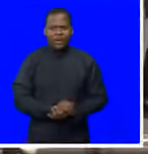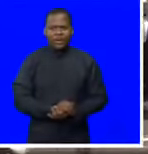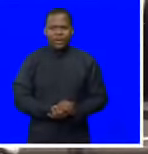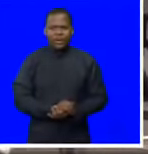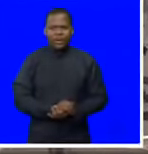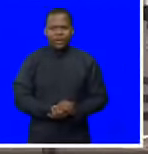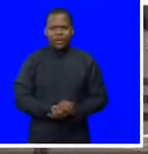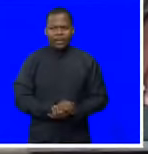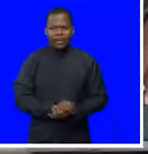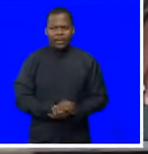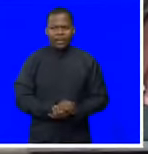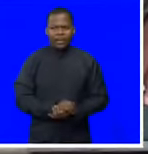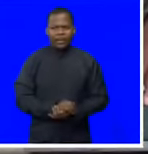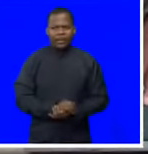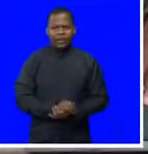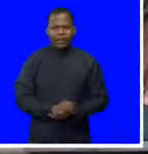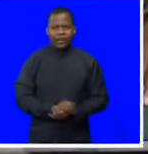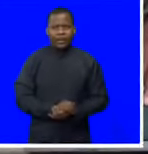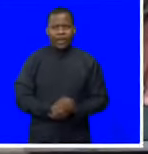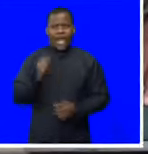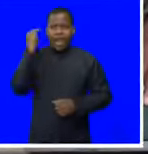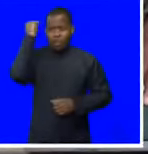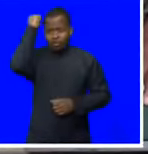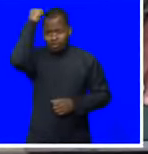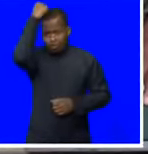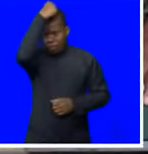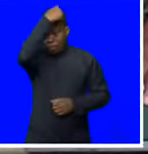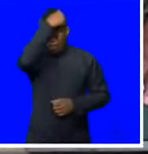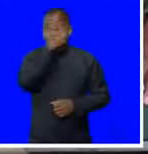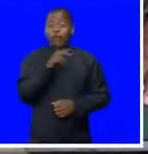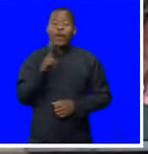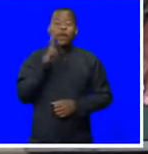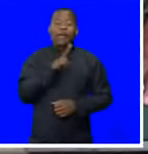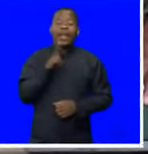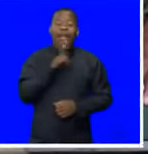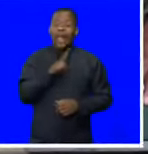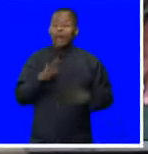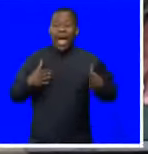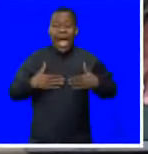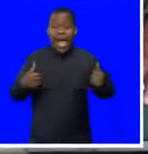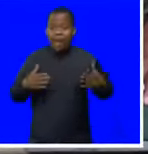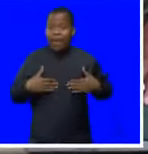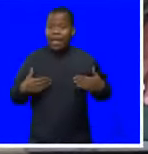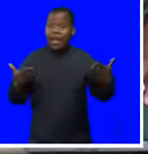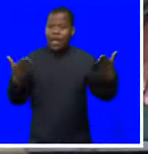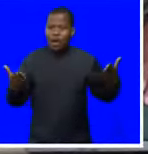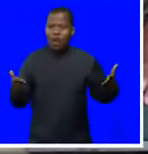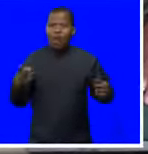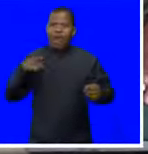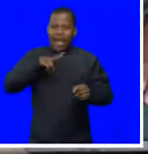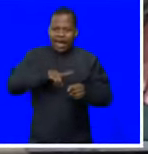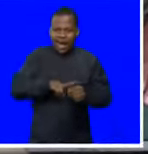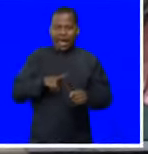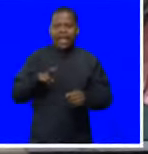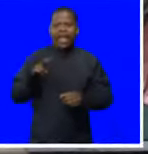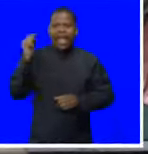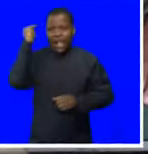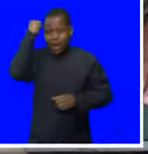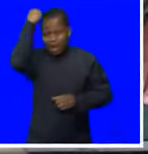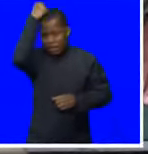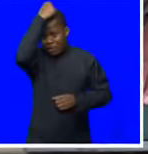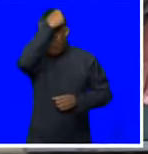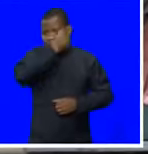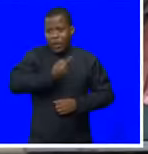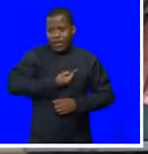Emakhosi abukela thakazathi ajabulile ngalomsebenzi. Kepha waphinde washo ngalo mnyango wathi kube kuhle